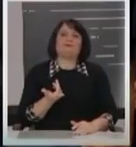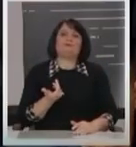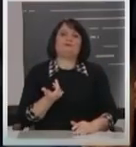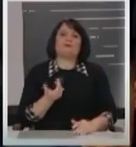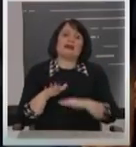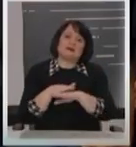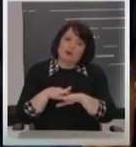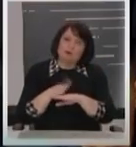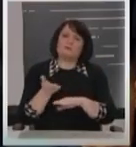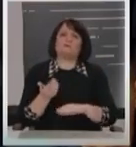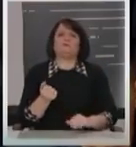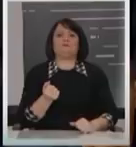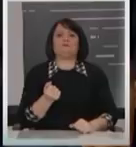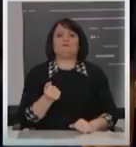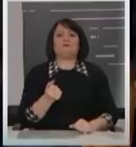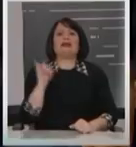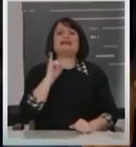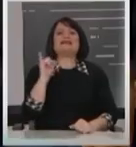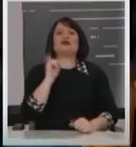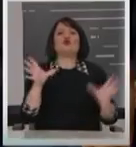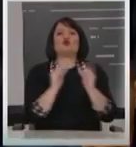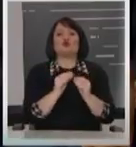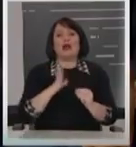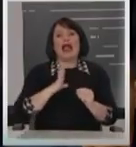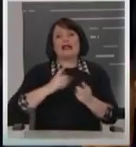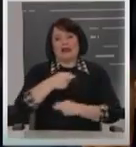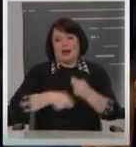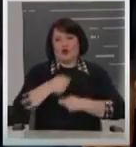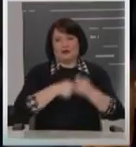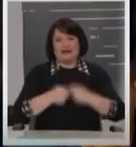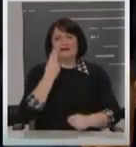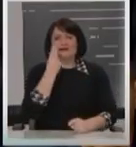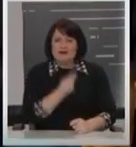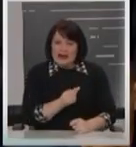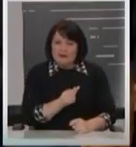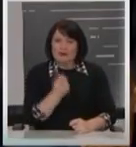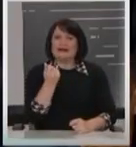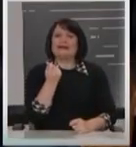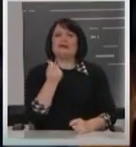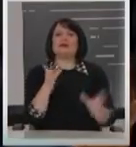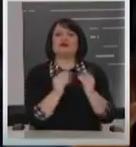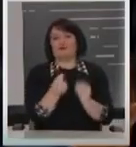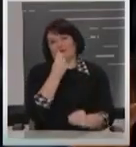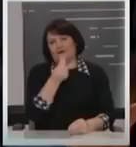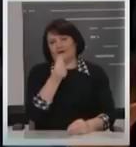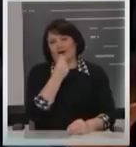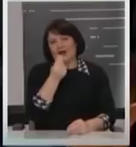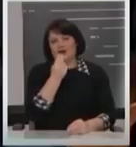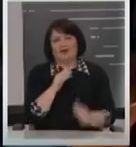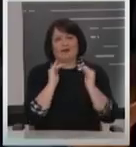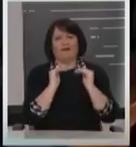Συγγνώμη. Του Ινστιτούτου Καταναλωτών βλέπουμε ότι οι τιμές στα τρόφιμα δεν έχουν